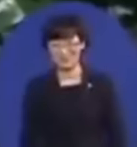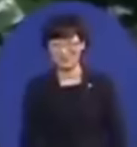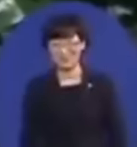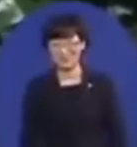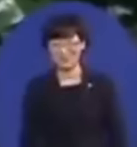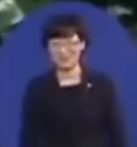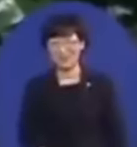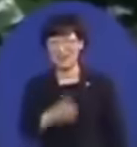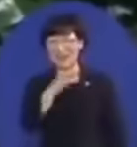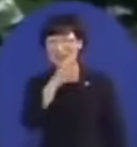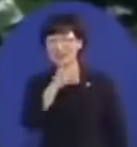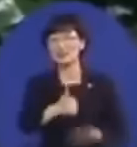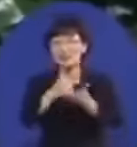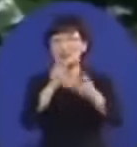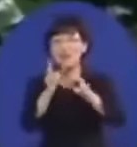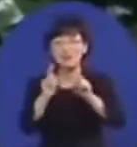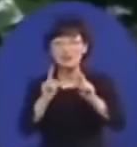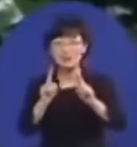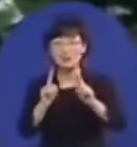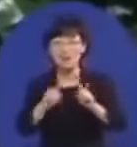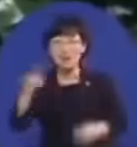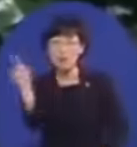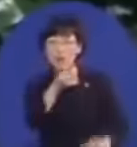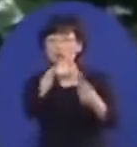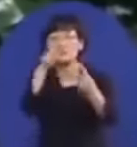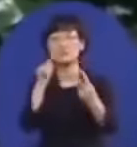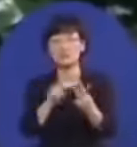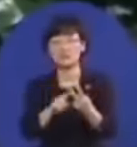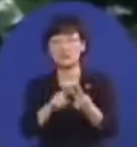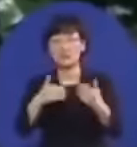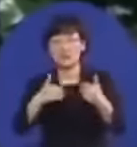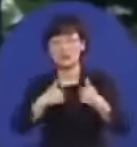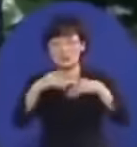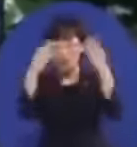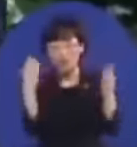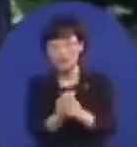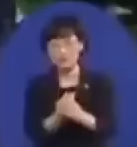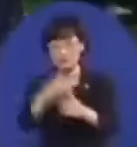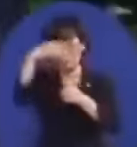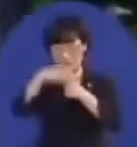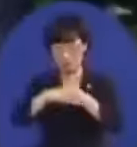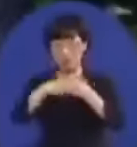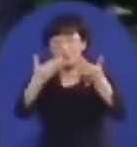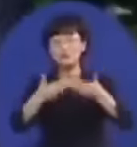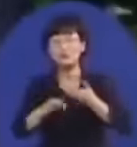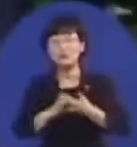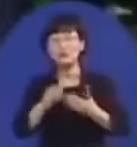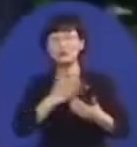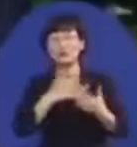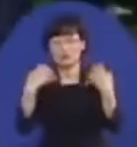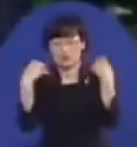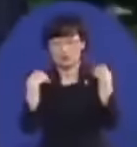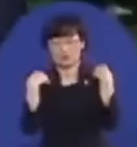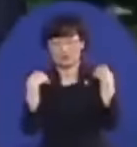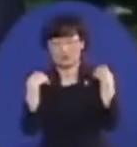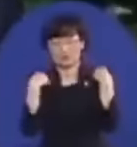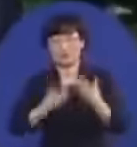그래서 주님이 하신 말씀이 무엇인지 나에게 완전히 내놓으면 내가 책임을 진다.